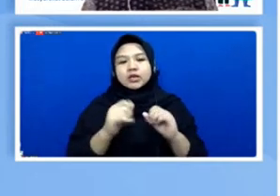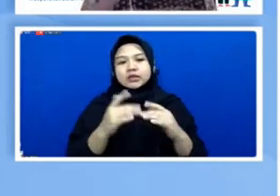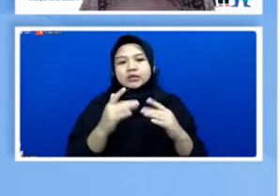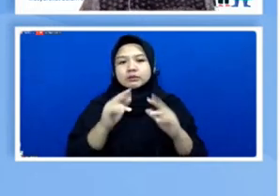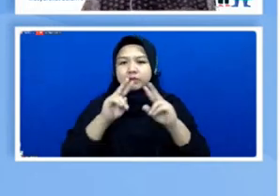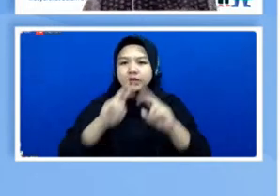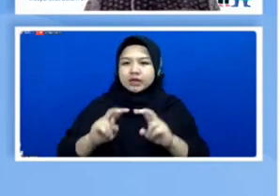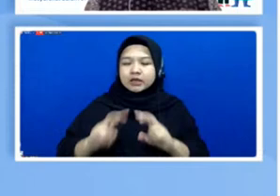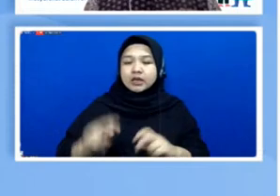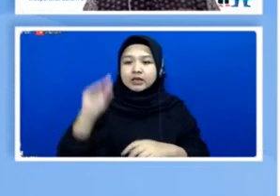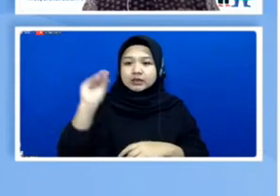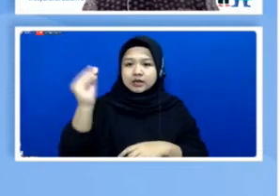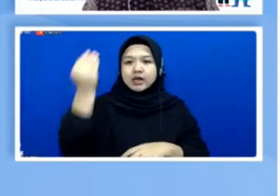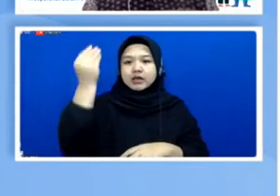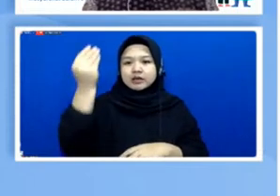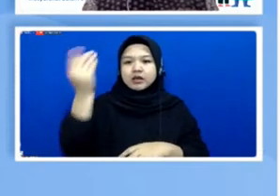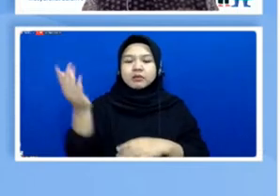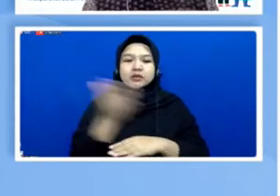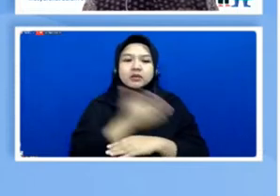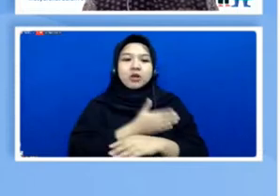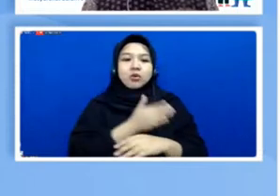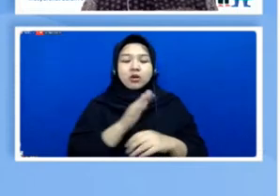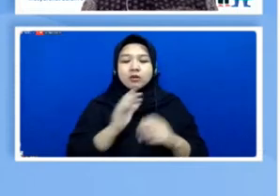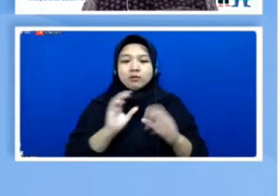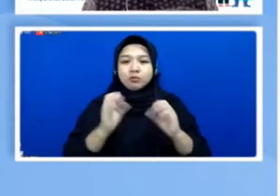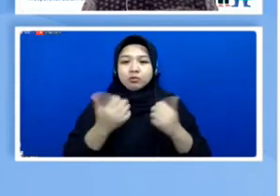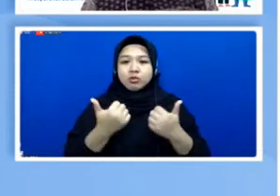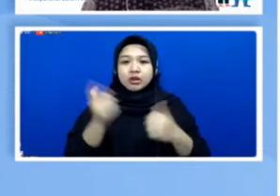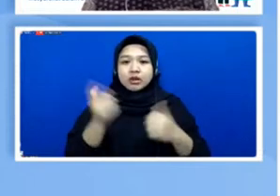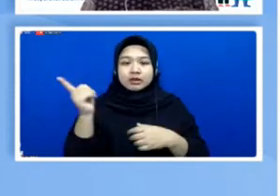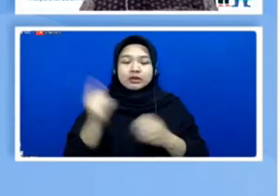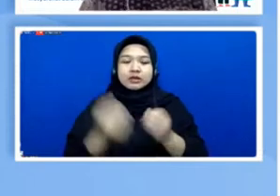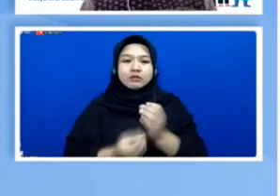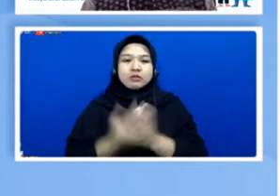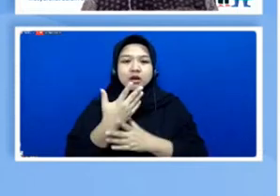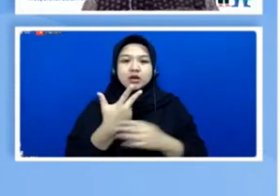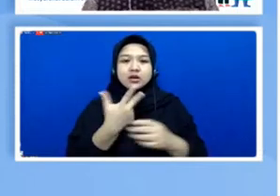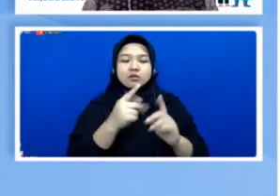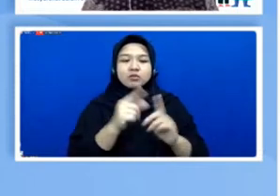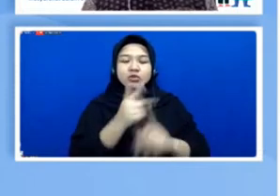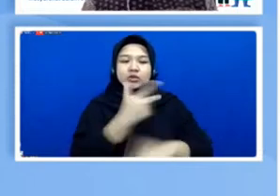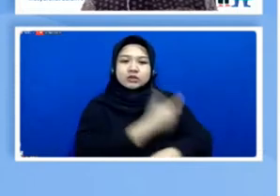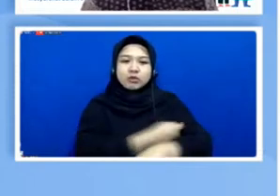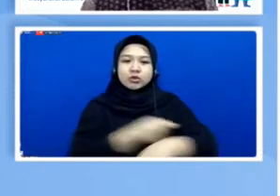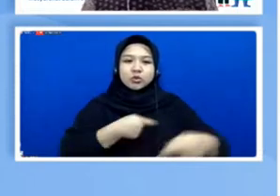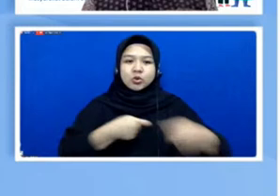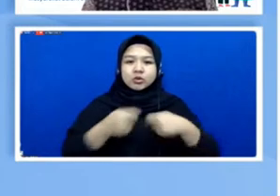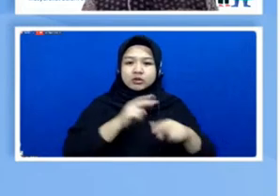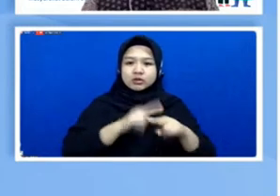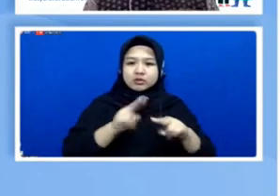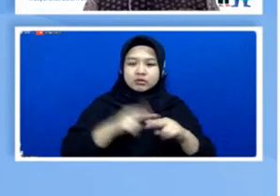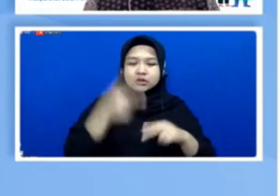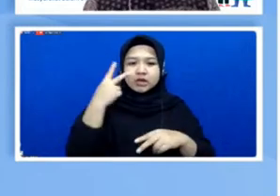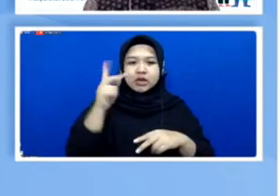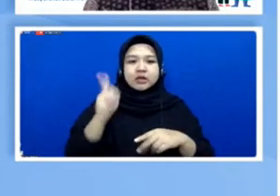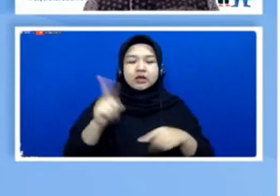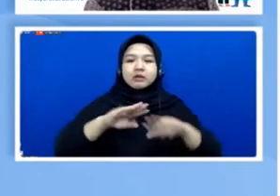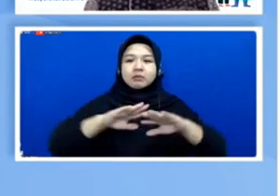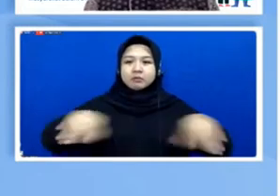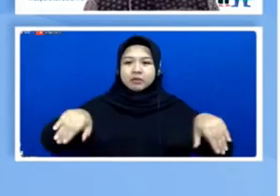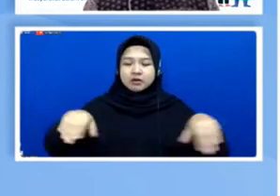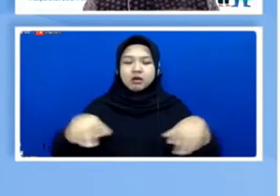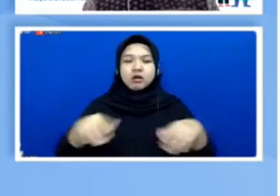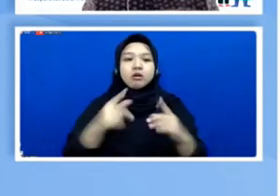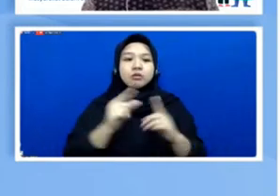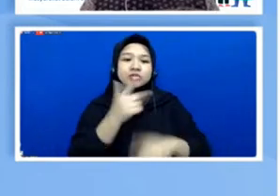penelitian di Jakarta di awal-awal model ini dikembangkan di puskesmas control dan treatment, itu menunjukkan perbedaan yang signifikan bahwa